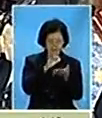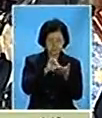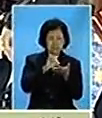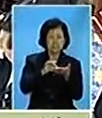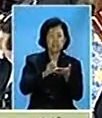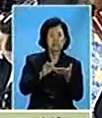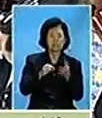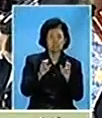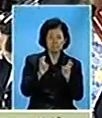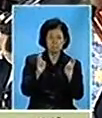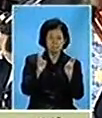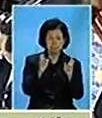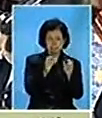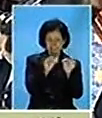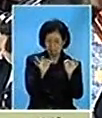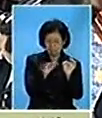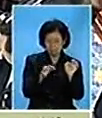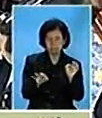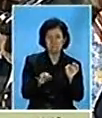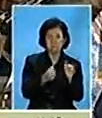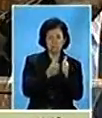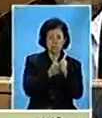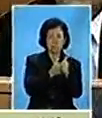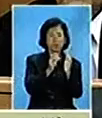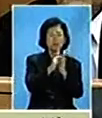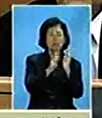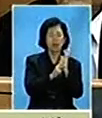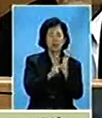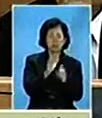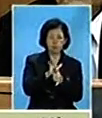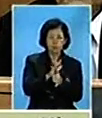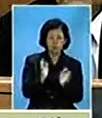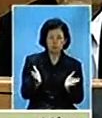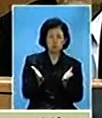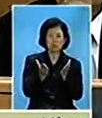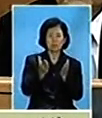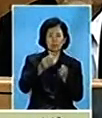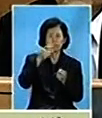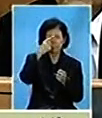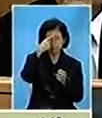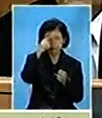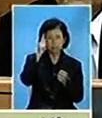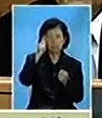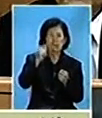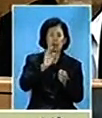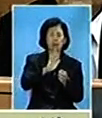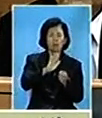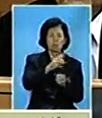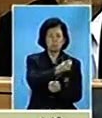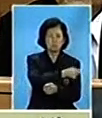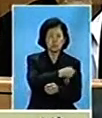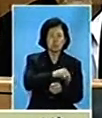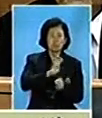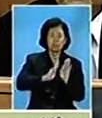ใช้เขียนข้อความว่าตามกฎหมายว่าด้วยการคุ้มครองและส่งเสริมภูมิปัญญาการแพทย์แผนไทยข้อ